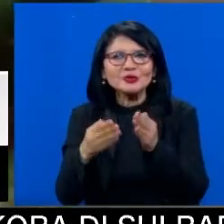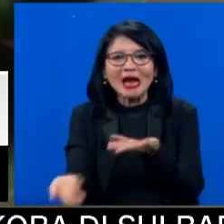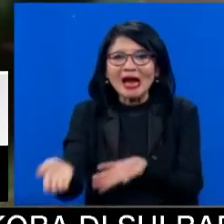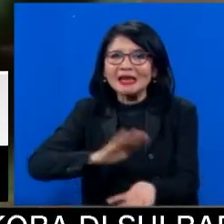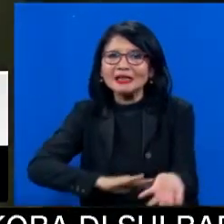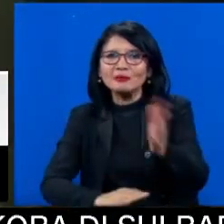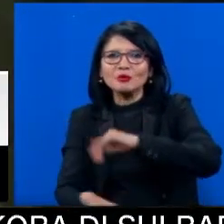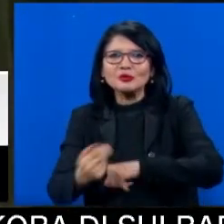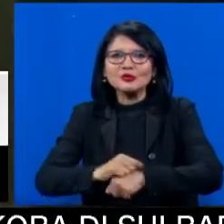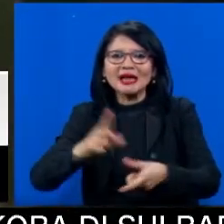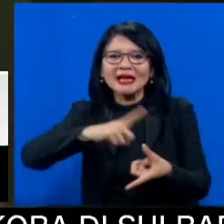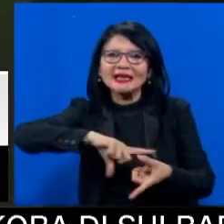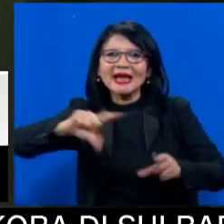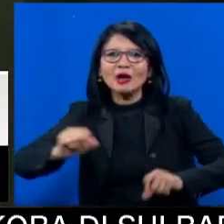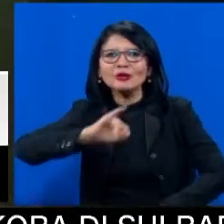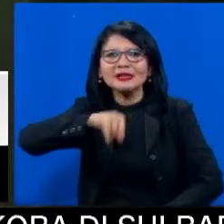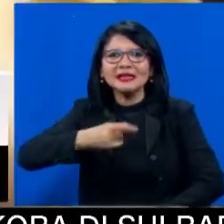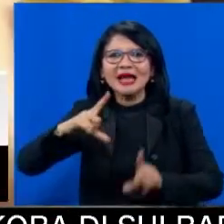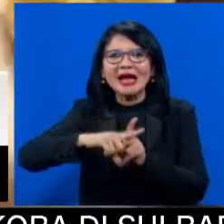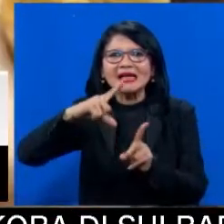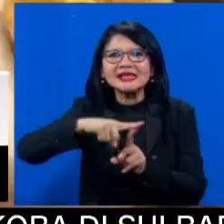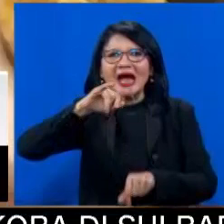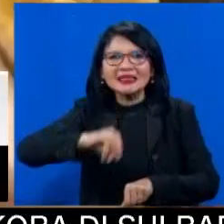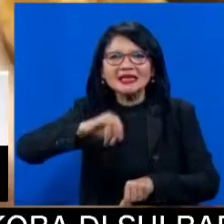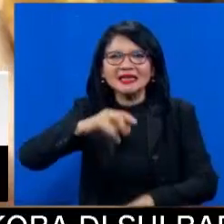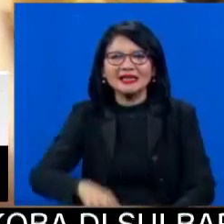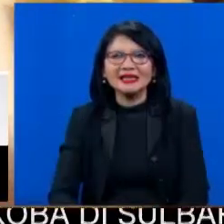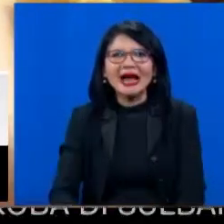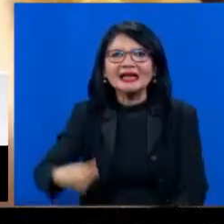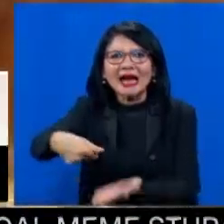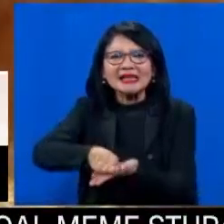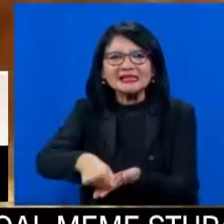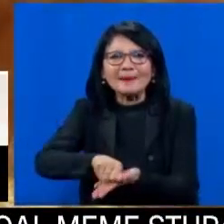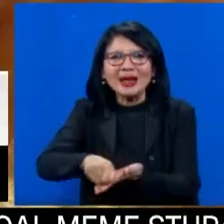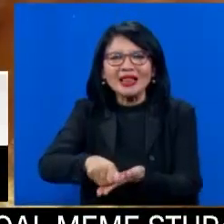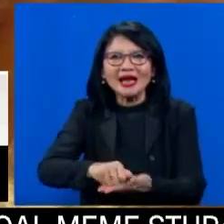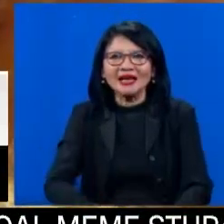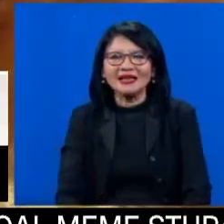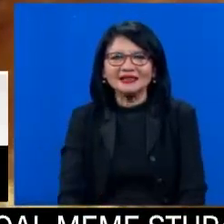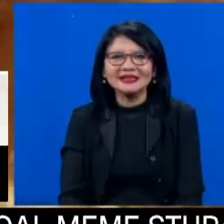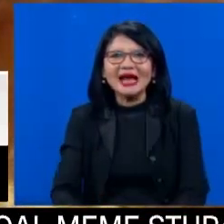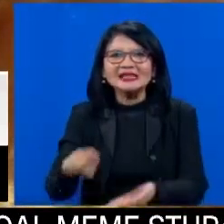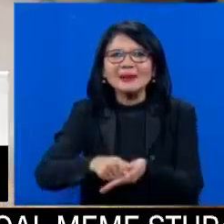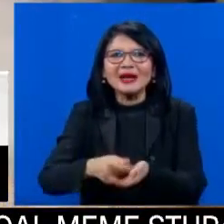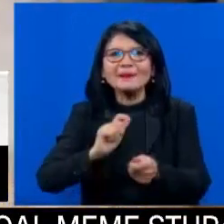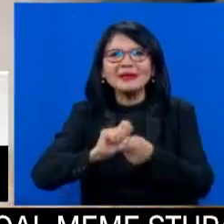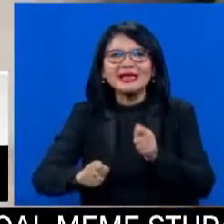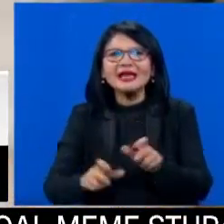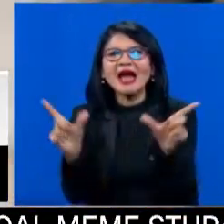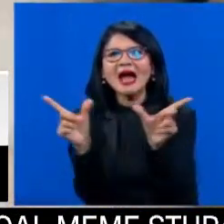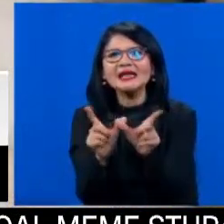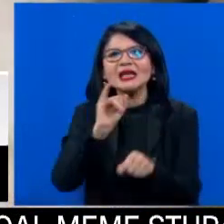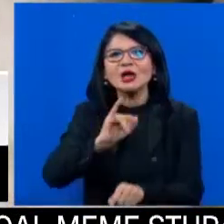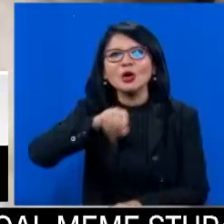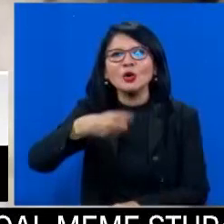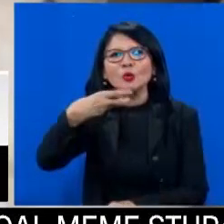daun jati. Satu hal yang sangat khas pada hidangan ini adalah sambal cabuk. Sambal yang terbuat dari wijen ini berwarna hitam